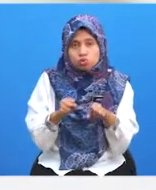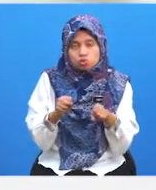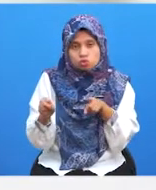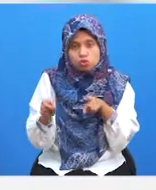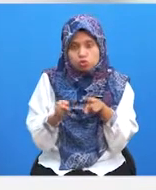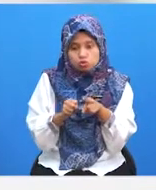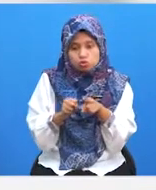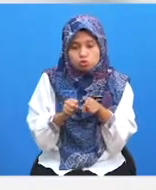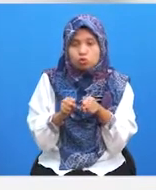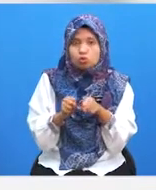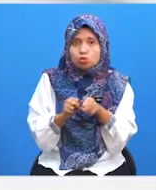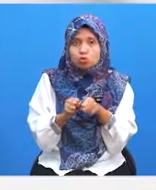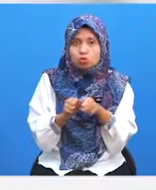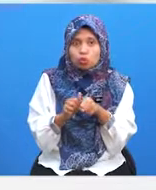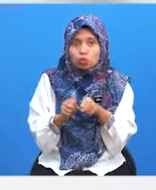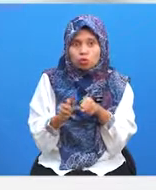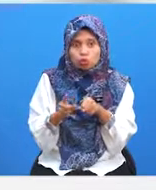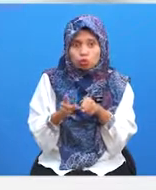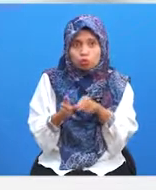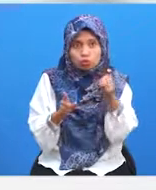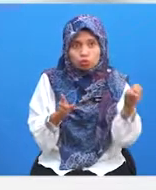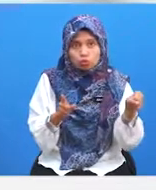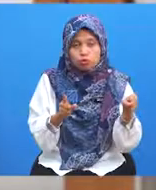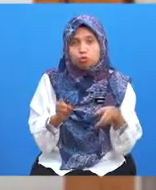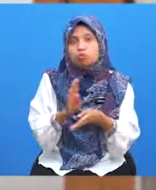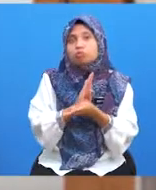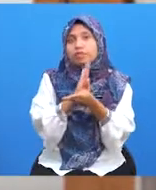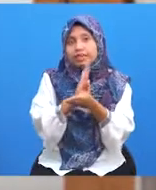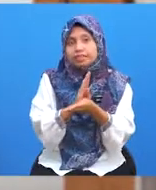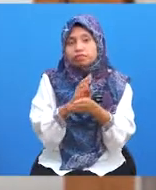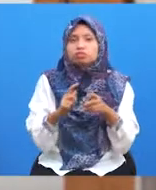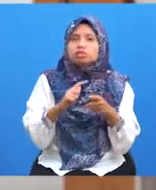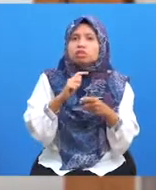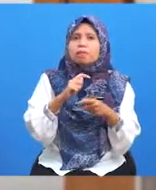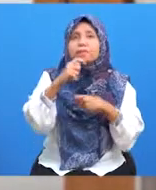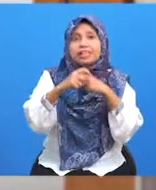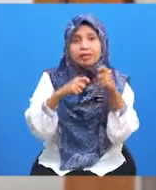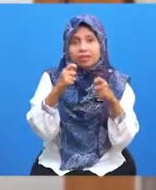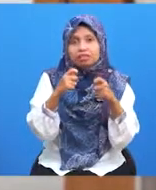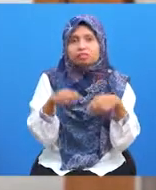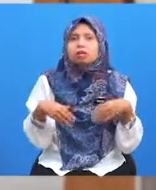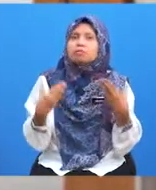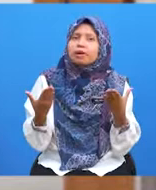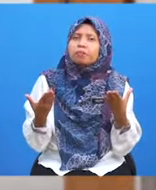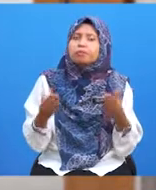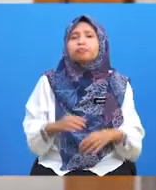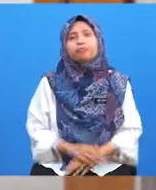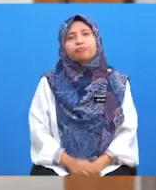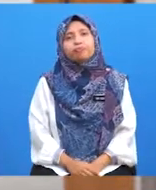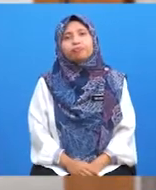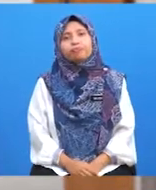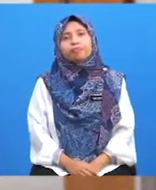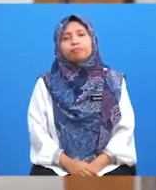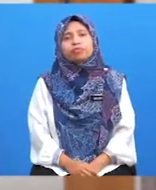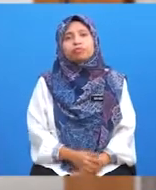satu lagi faktor luaran yang mempengaruhi tren meningkat Bagaimana sosial budaya mempengaruhi tren